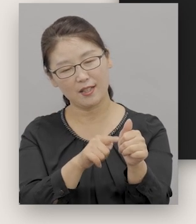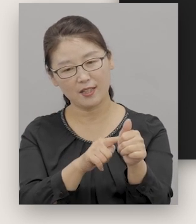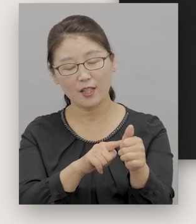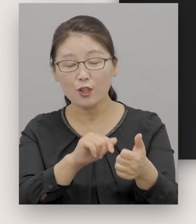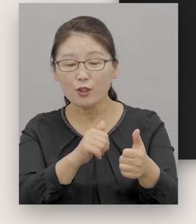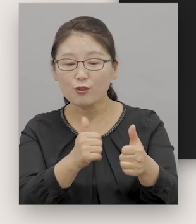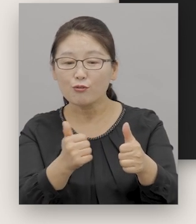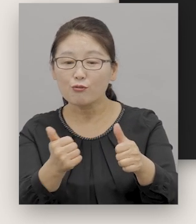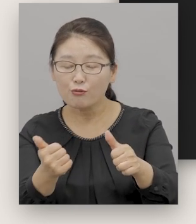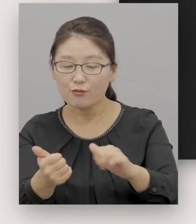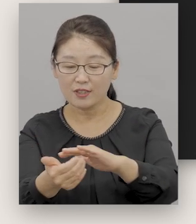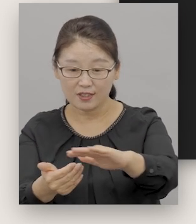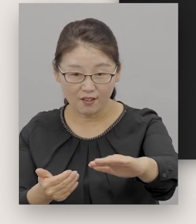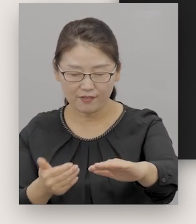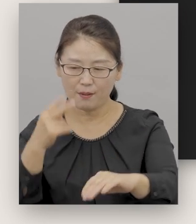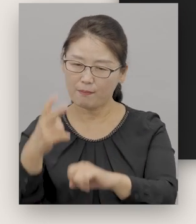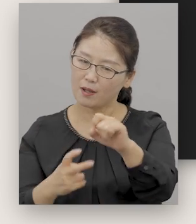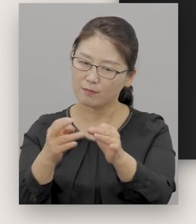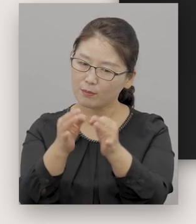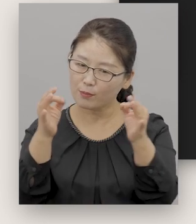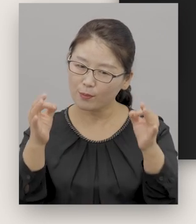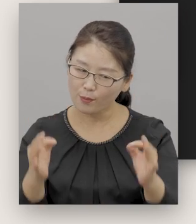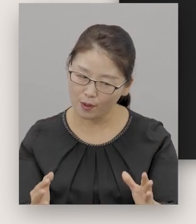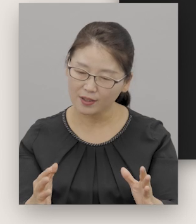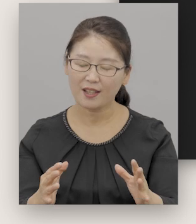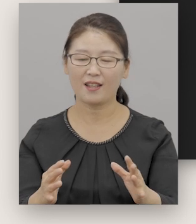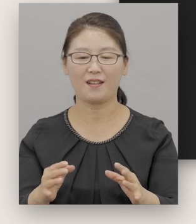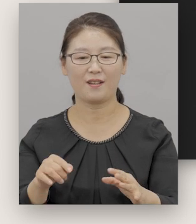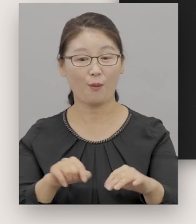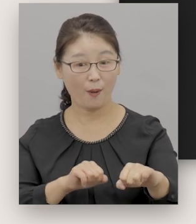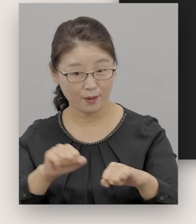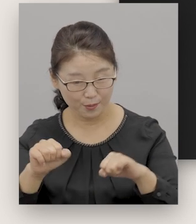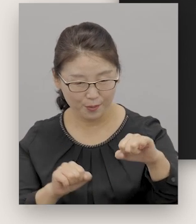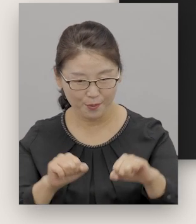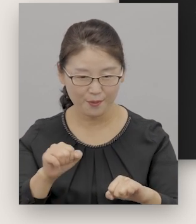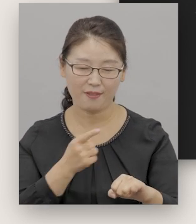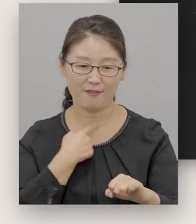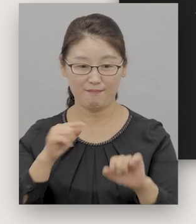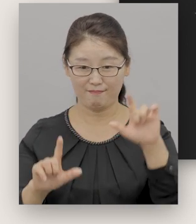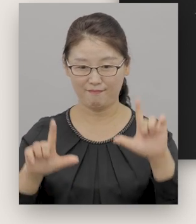뒷샹이 생을 마감하기 전한 20여 년간의